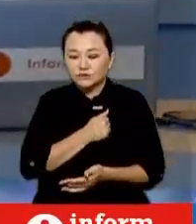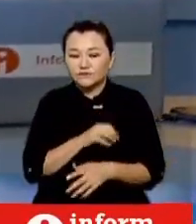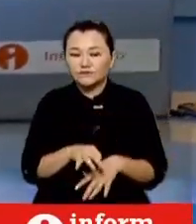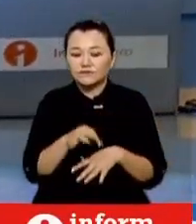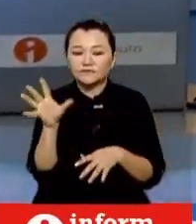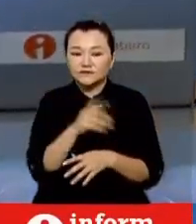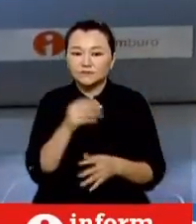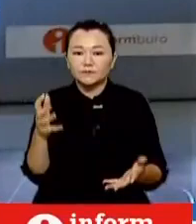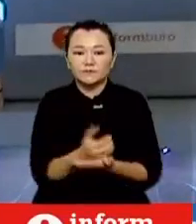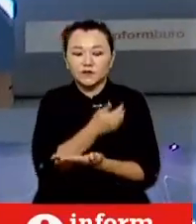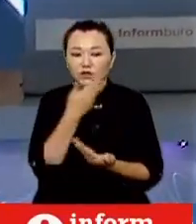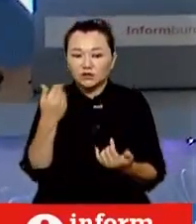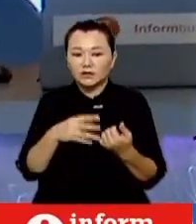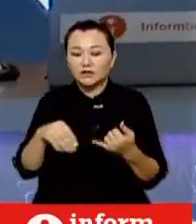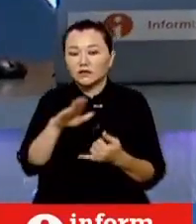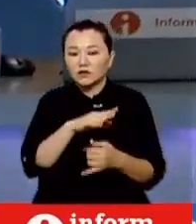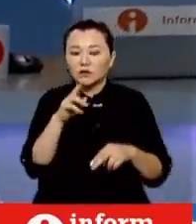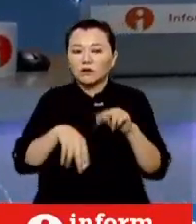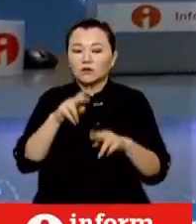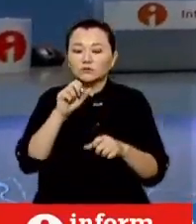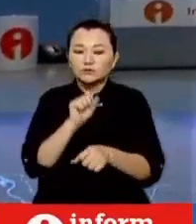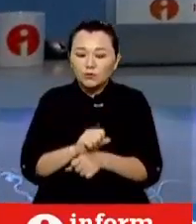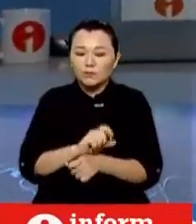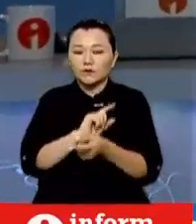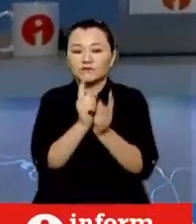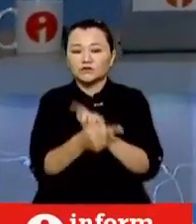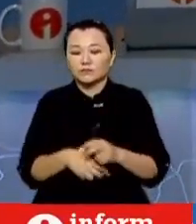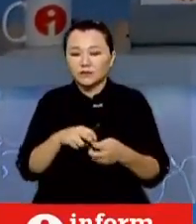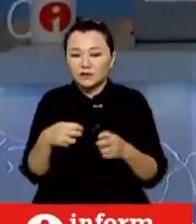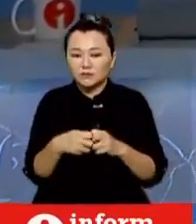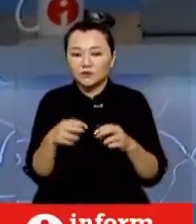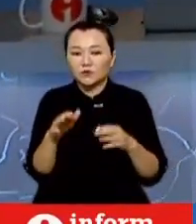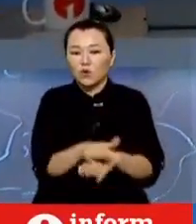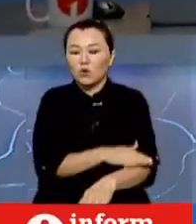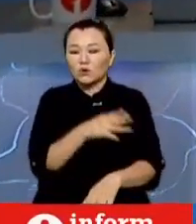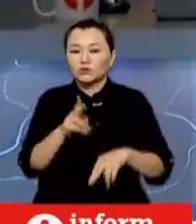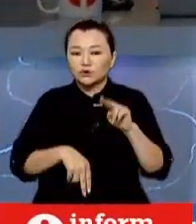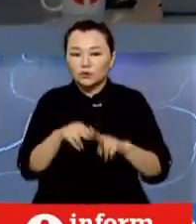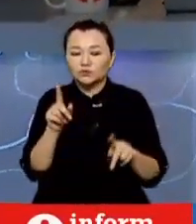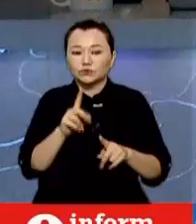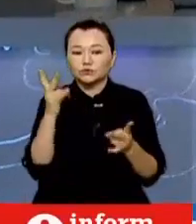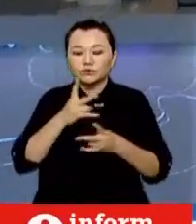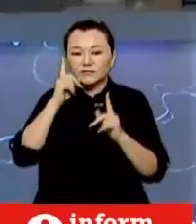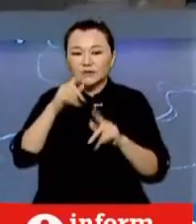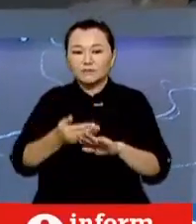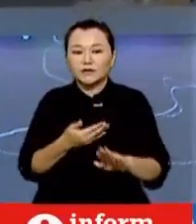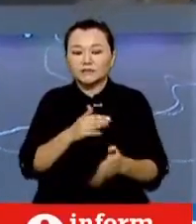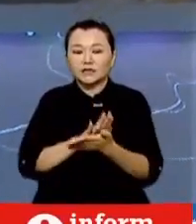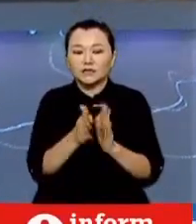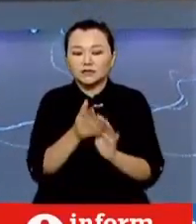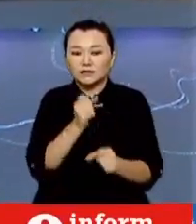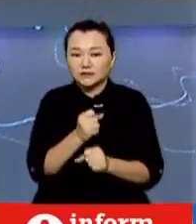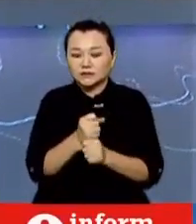не всем. Иногда объекты замораживают, и они превращаются в проблемный долгострой. Что нужно знать перед тем, как заключить